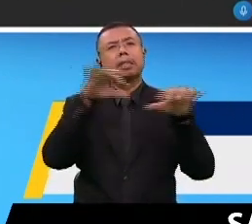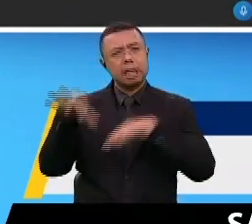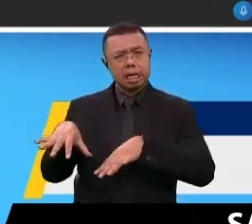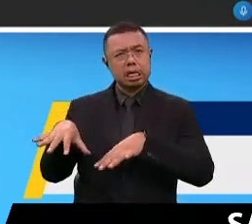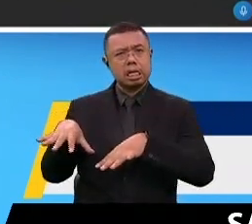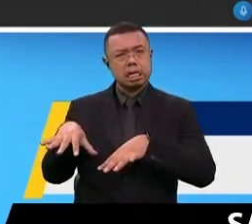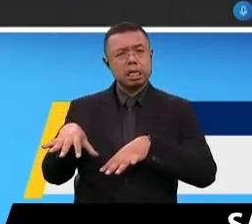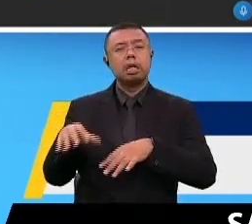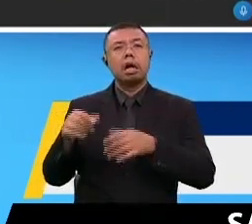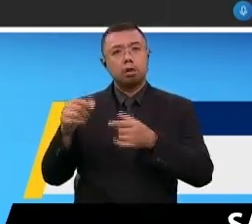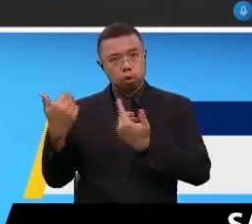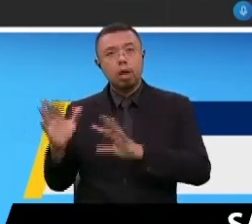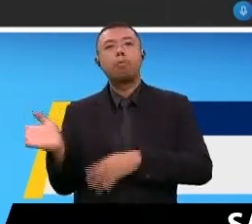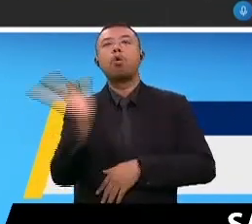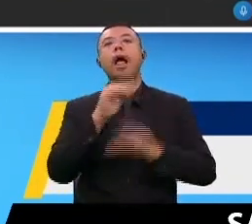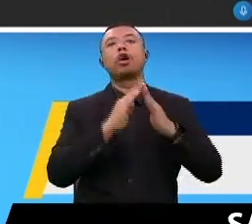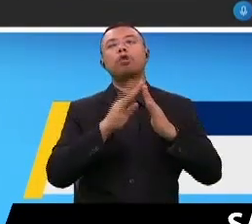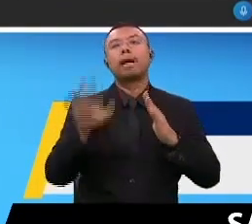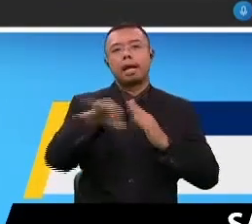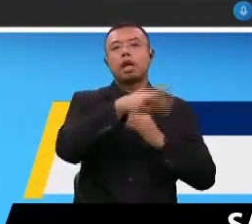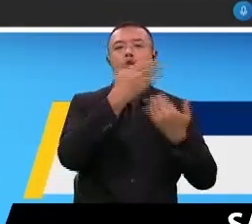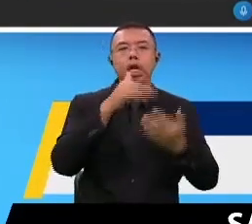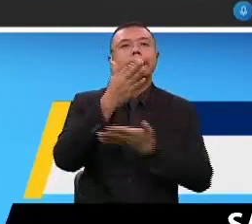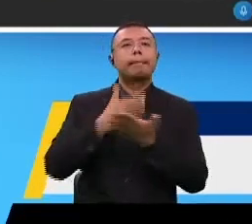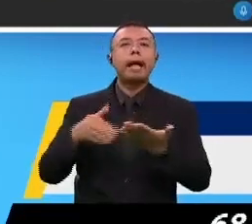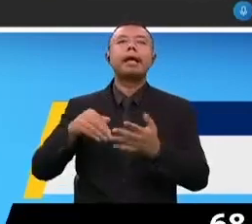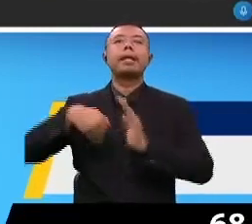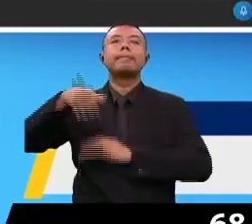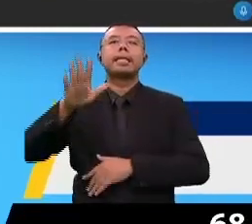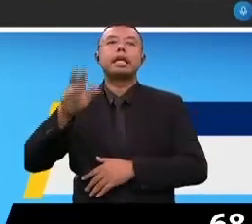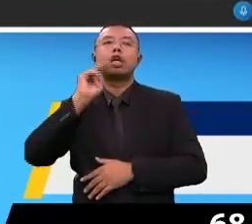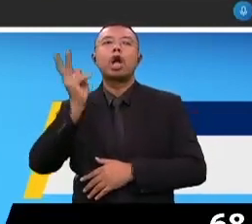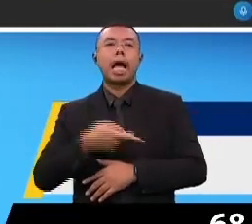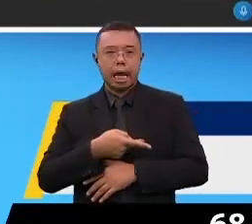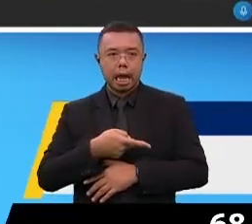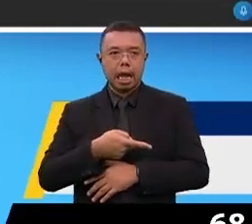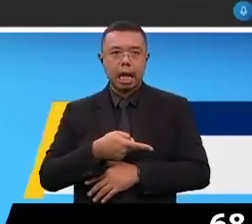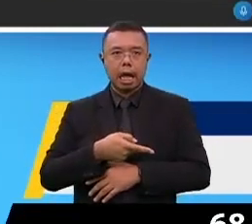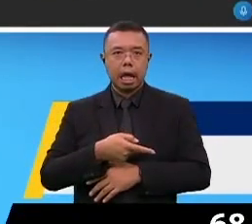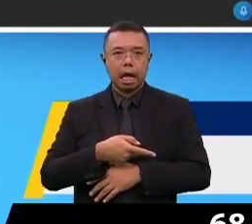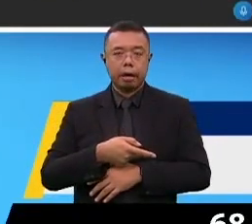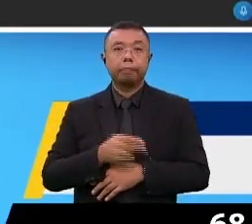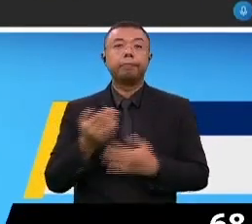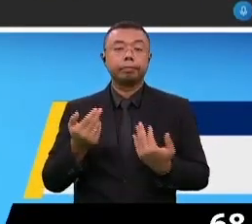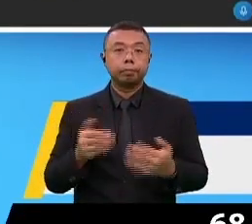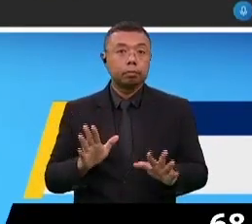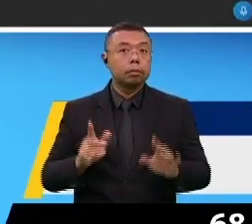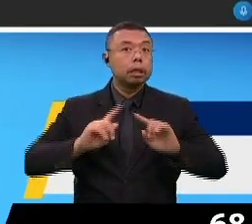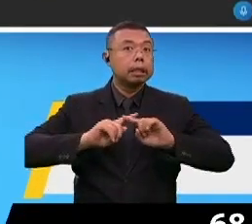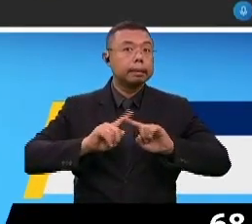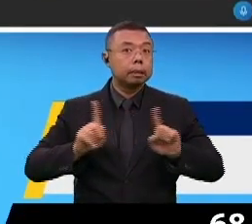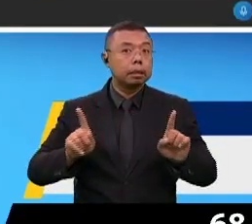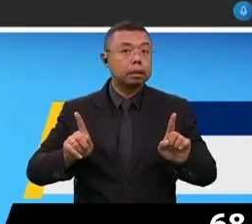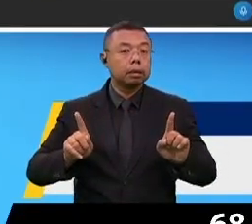permukaan dan sebagian mengungsi ke rumah saudara sanak saudaranya yang tidak terdampak oleh banjir namun